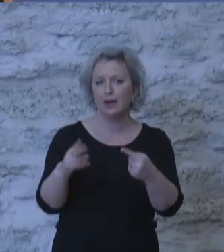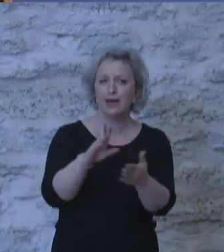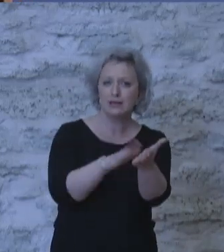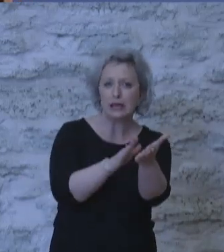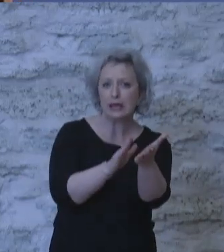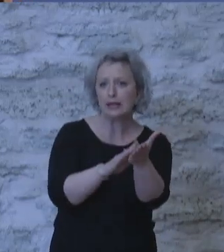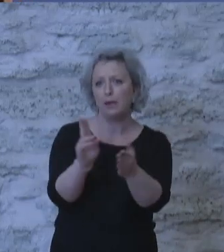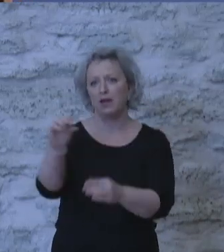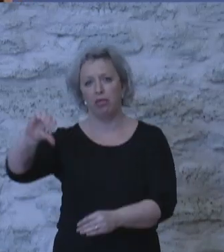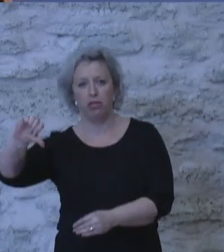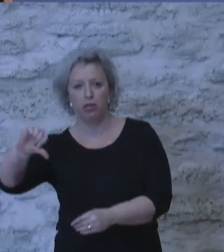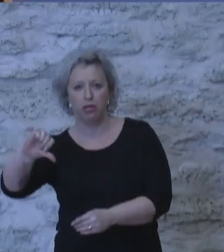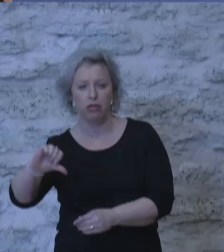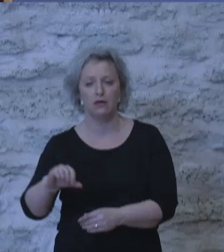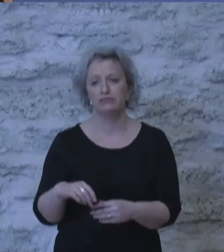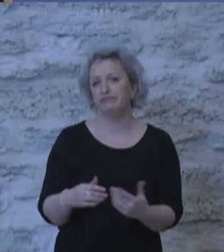laidab.